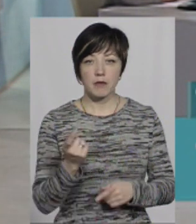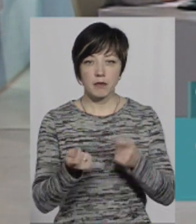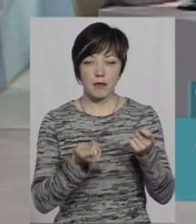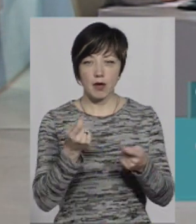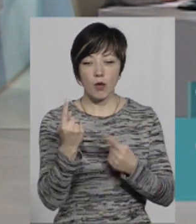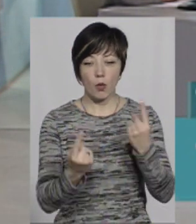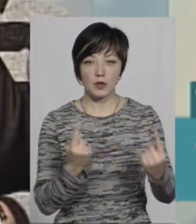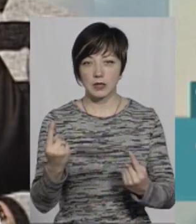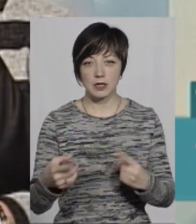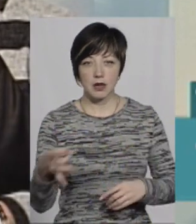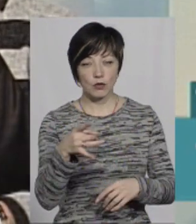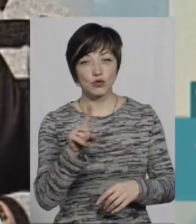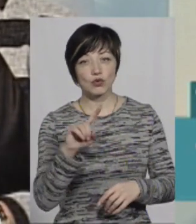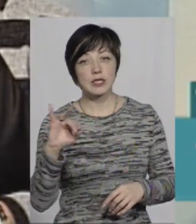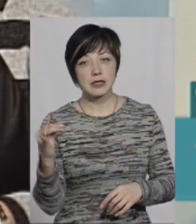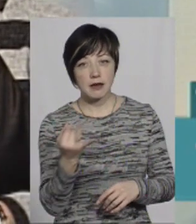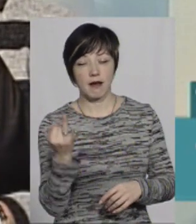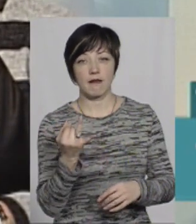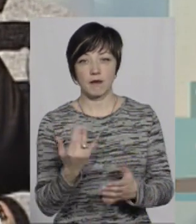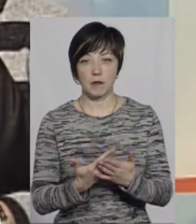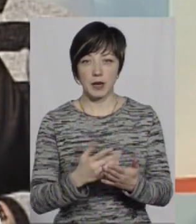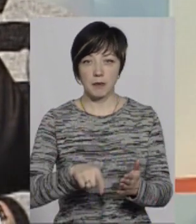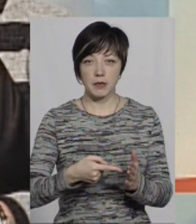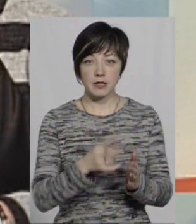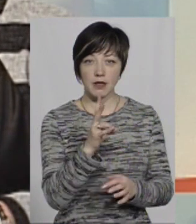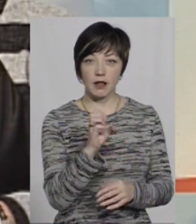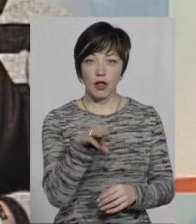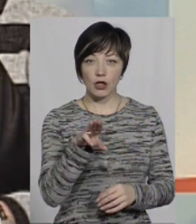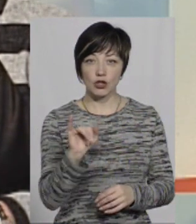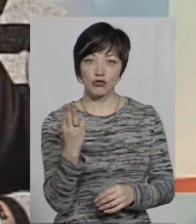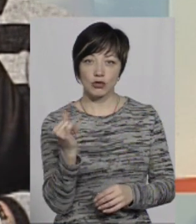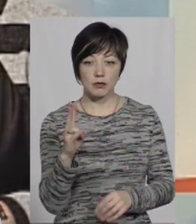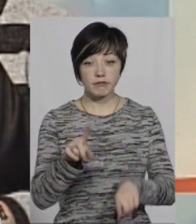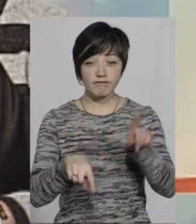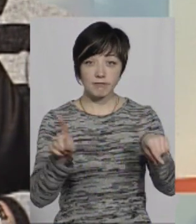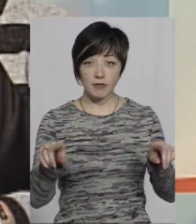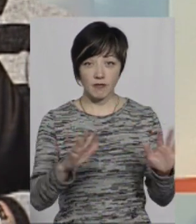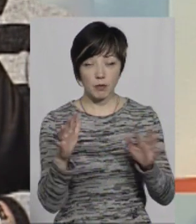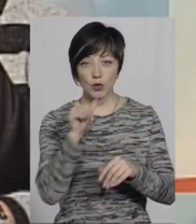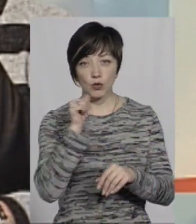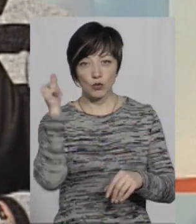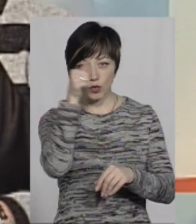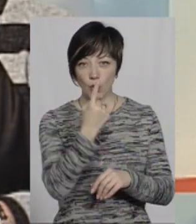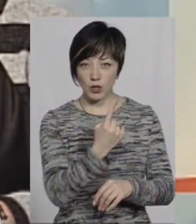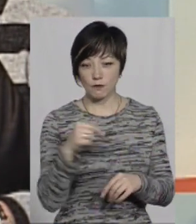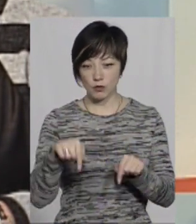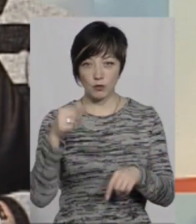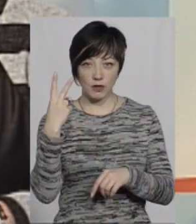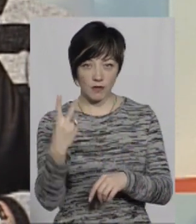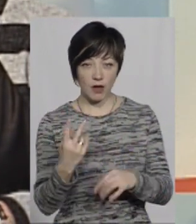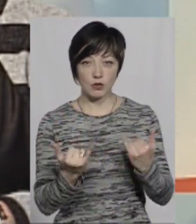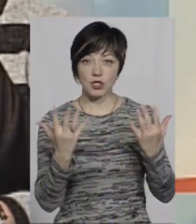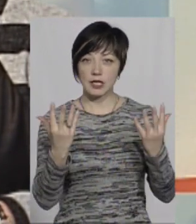Одиниці. Причому, що дуже цікаво, то взяти, наприклад, місто Нятіш. Поодинокі випадки. В минулому році один випадок, в цьому два.